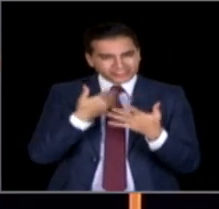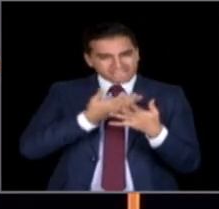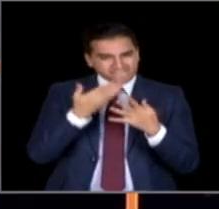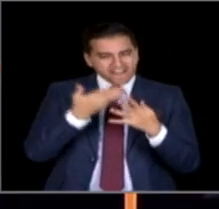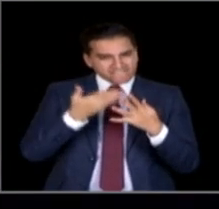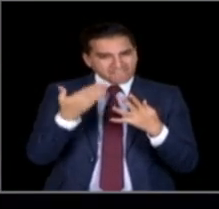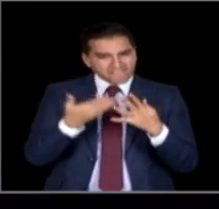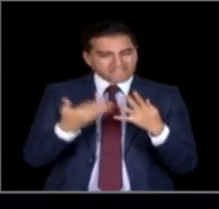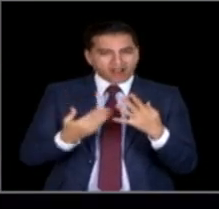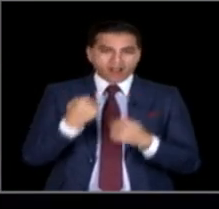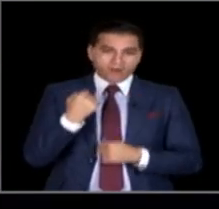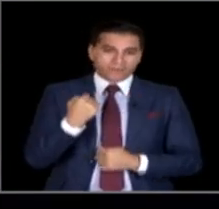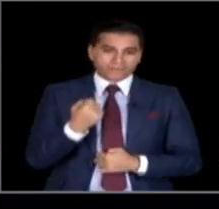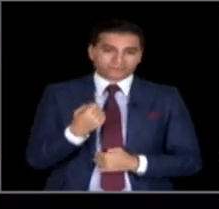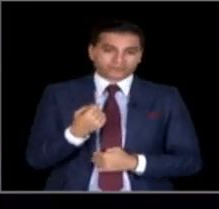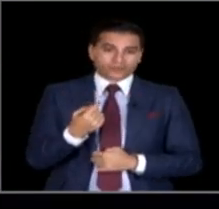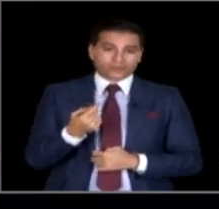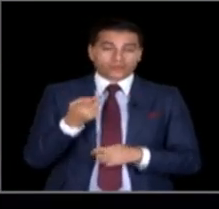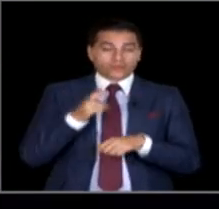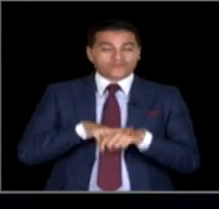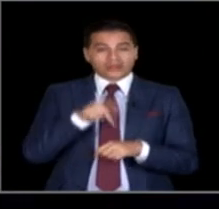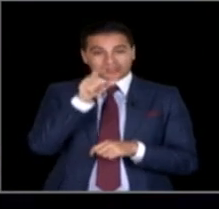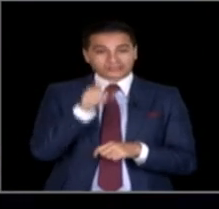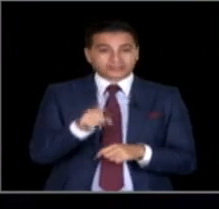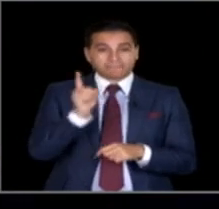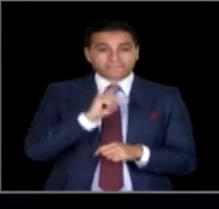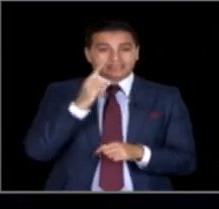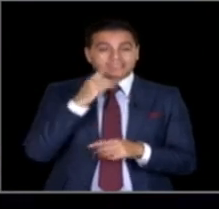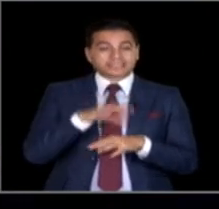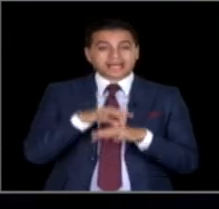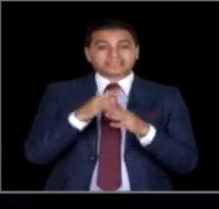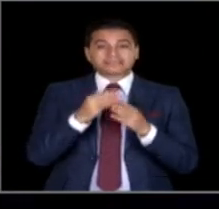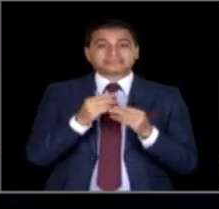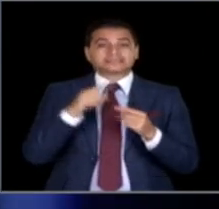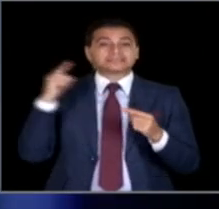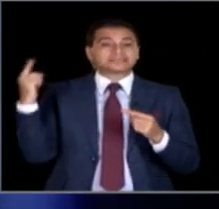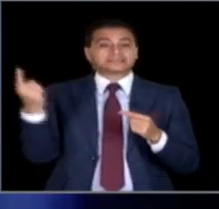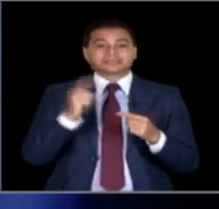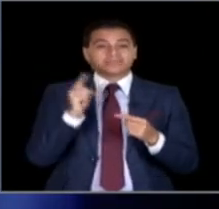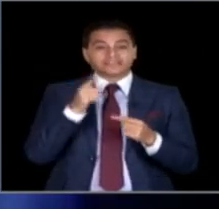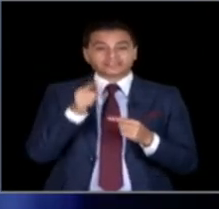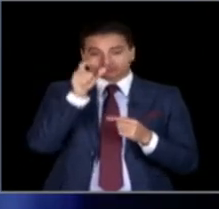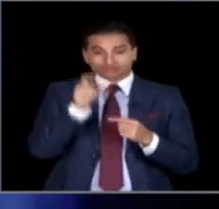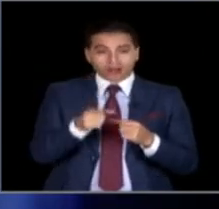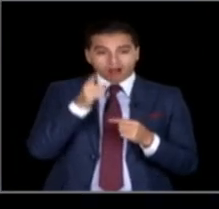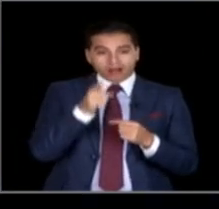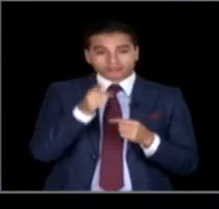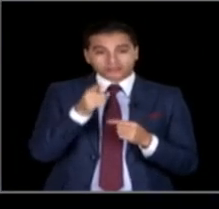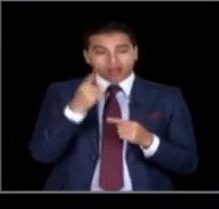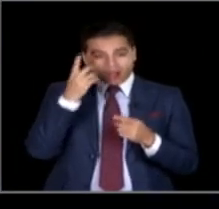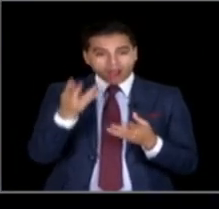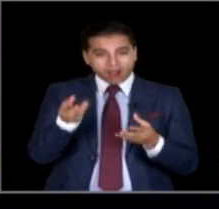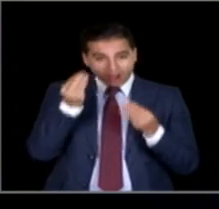في مجاله. يعني بعدين انت عندك حاجه مش عند ملايين المصريين، انت